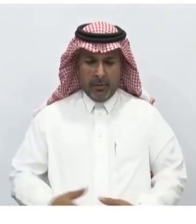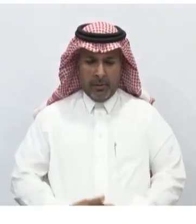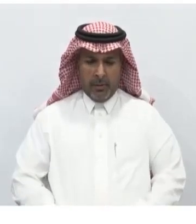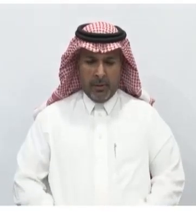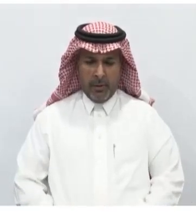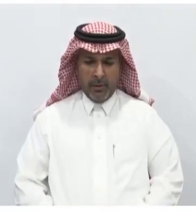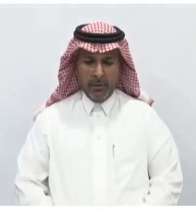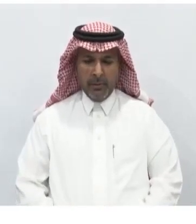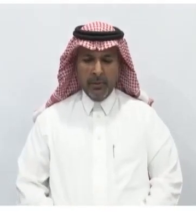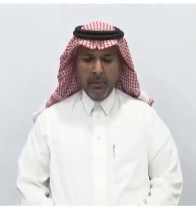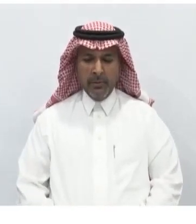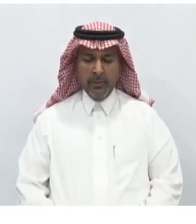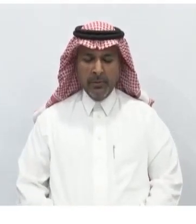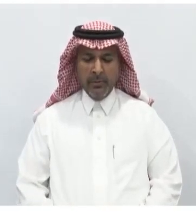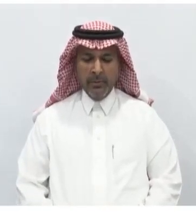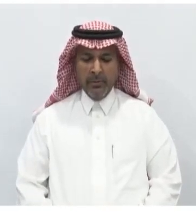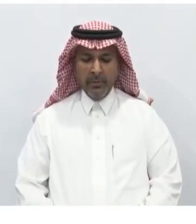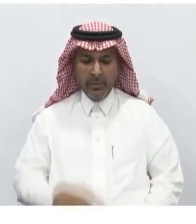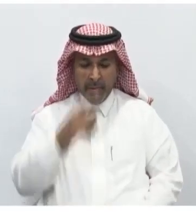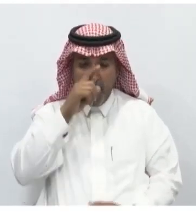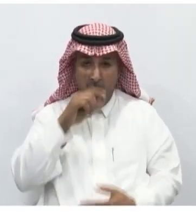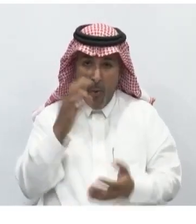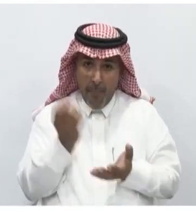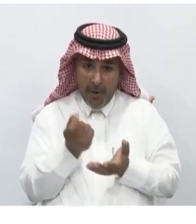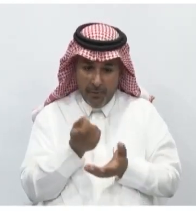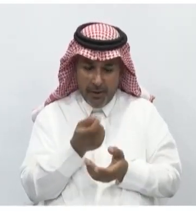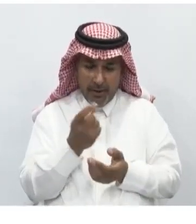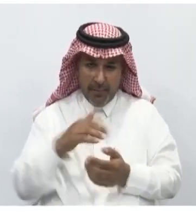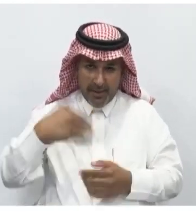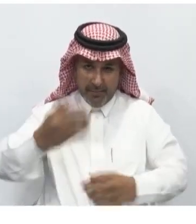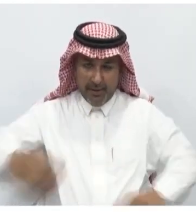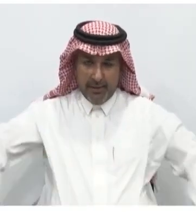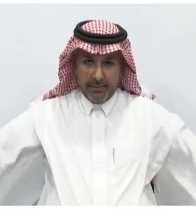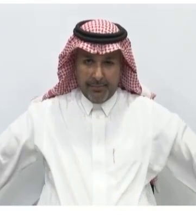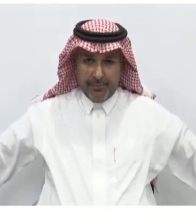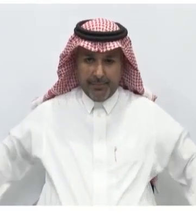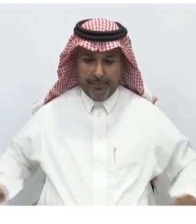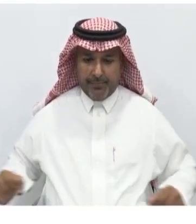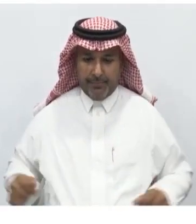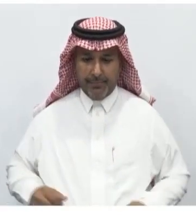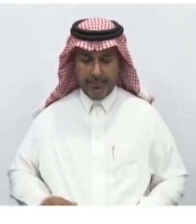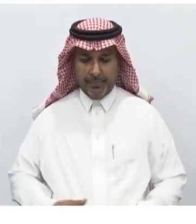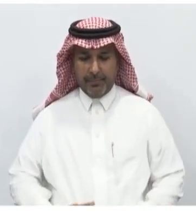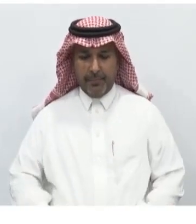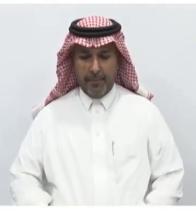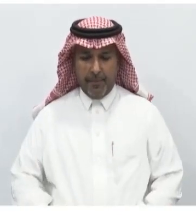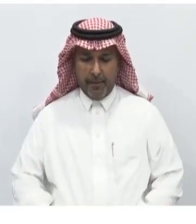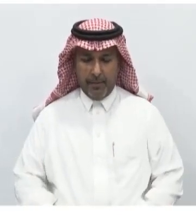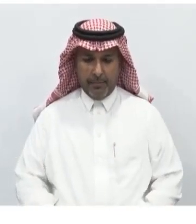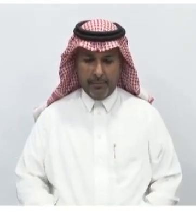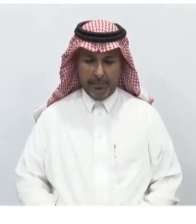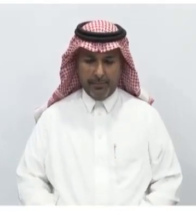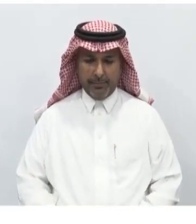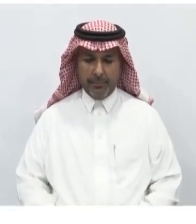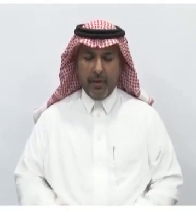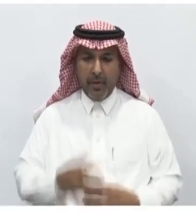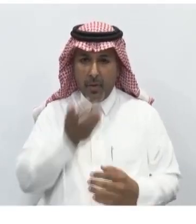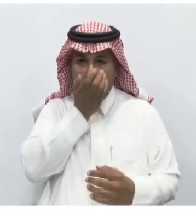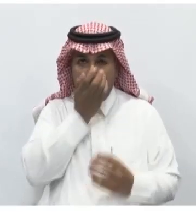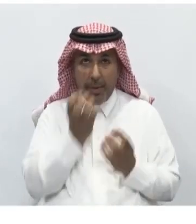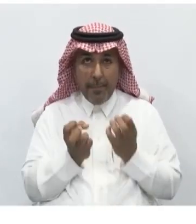لابد أن نسجل هذه القيمة لأننا سنستخدمها بعد قليل. احسب كتلة الماء المتبخرة.